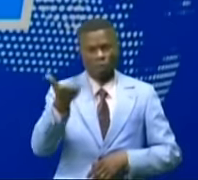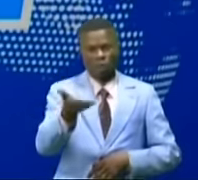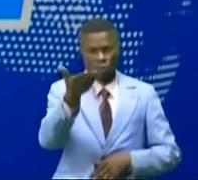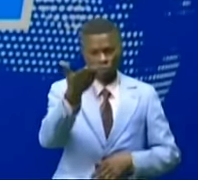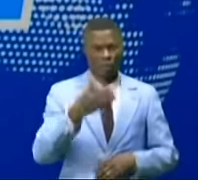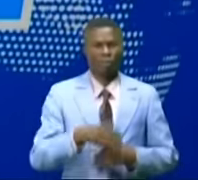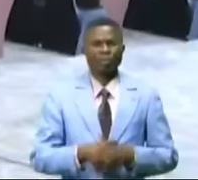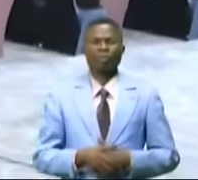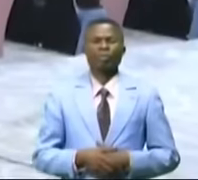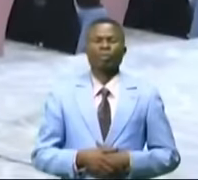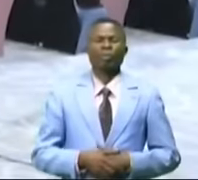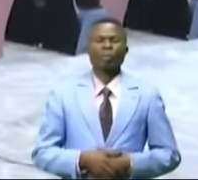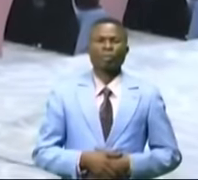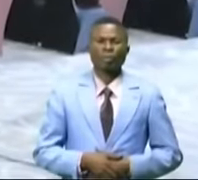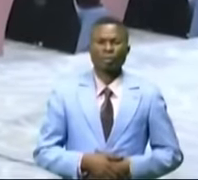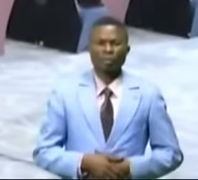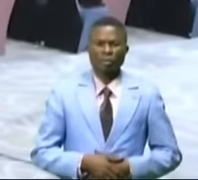Kabouaba.